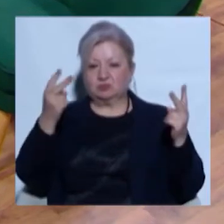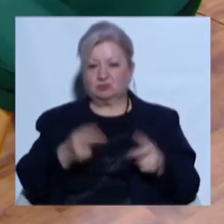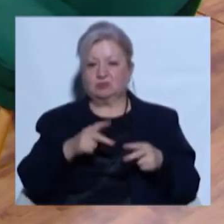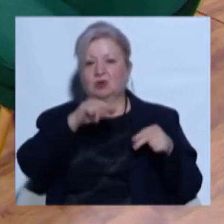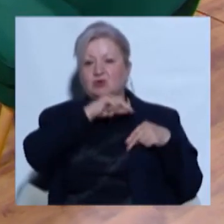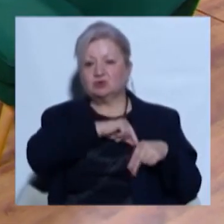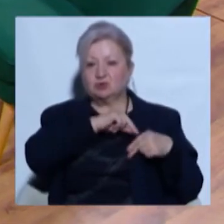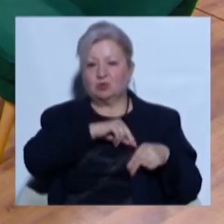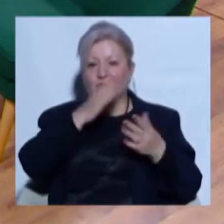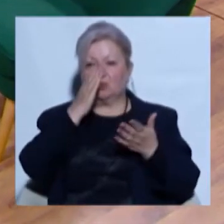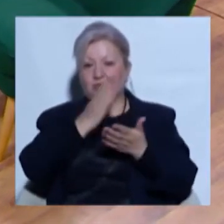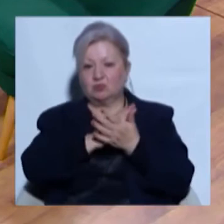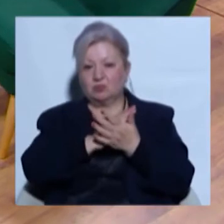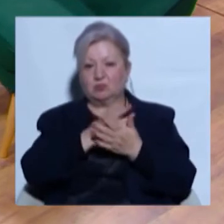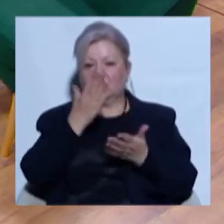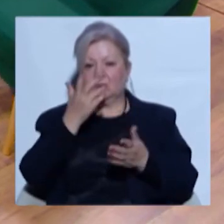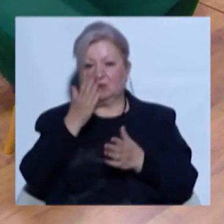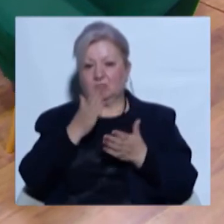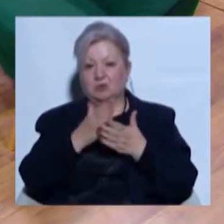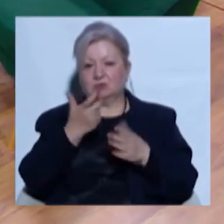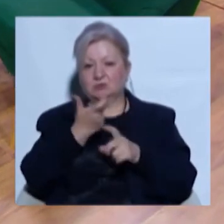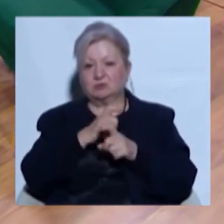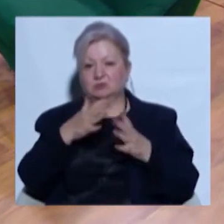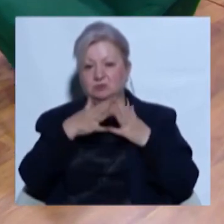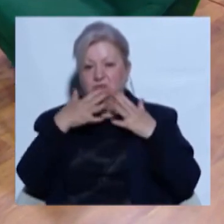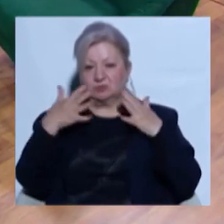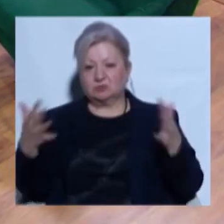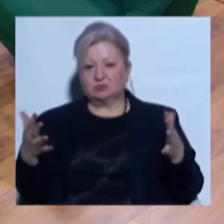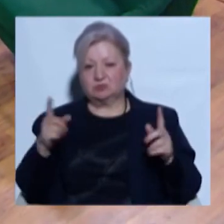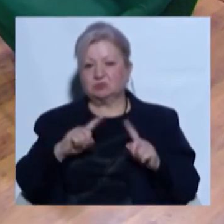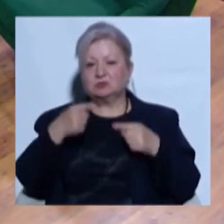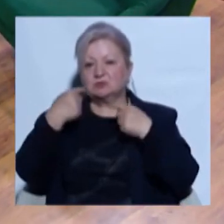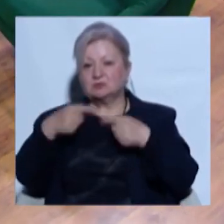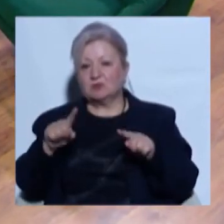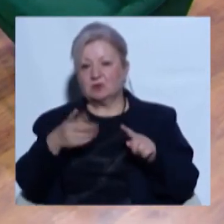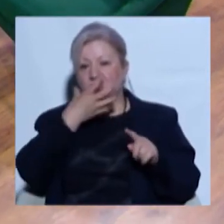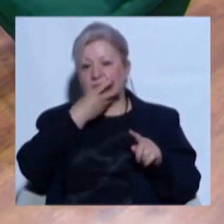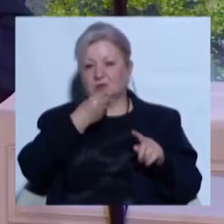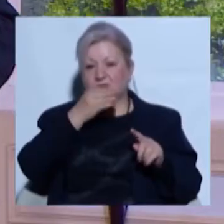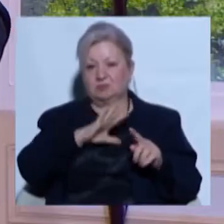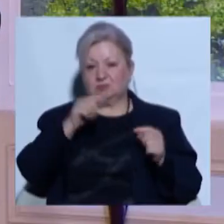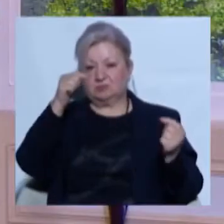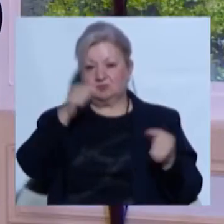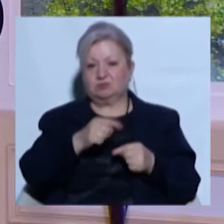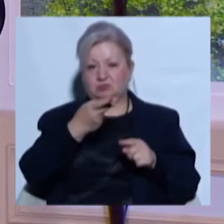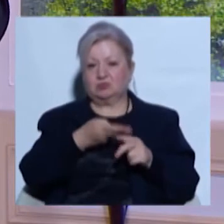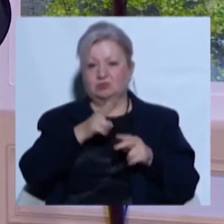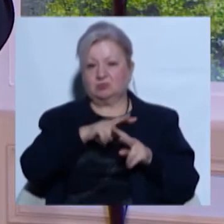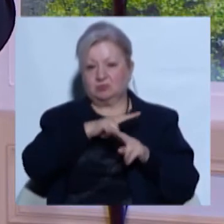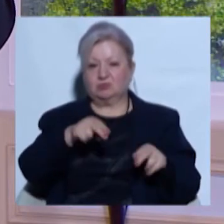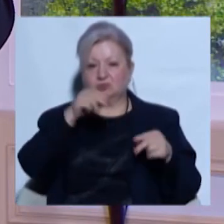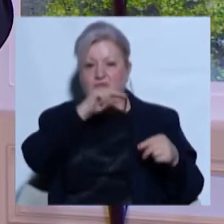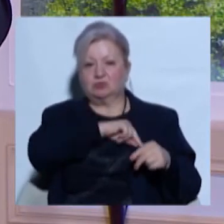შრომა უდიდესი სიქველი ამ ქვეყნად და არც არაფერი ამშვენებს ვაჟკაცს ისე, როგორც